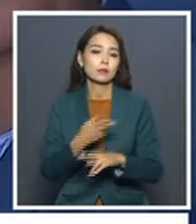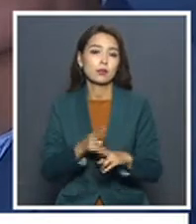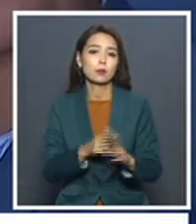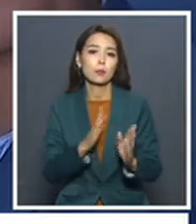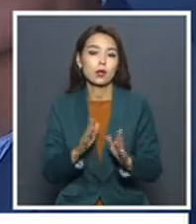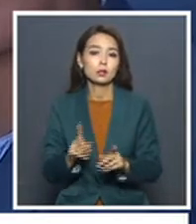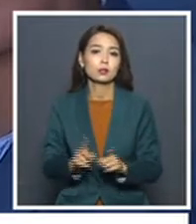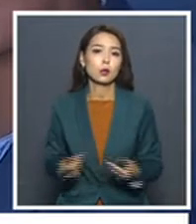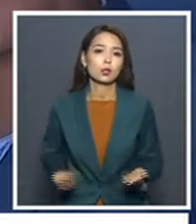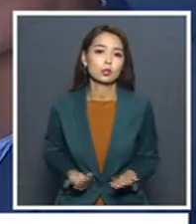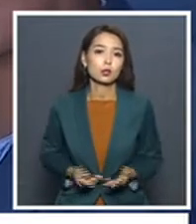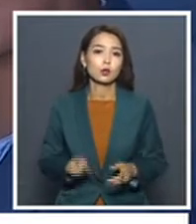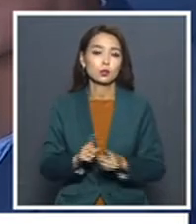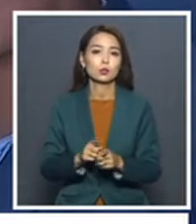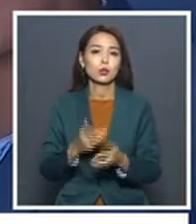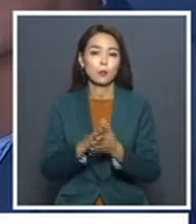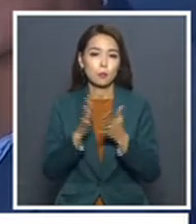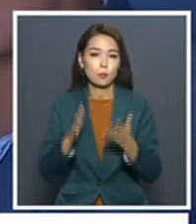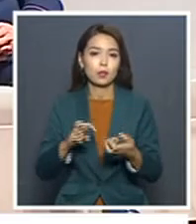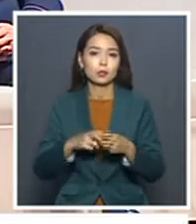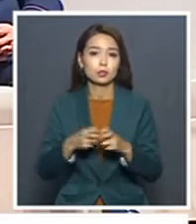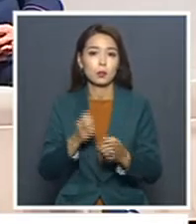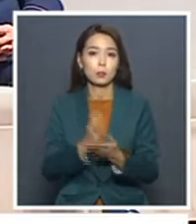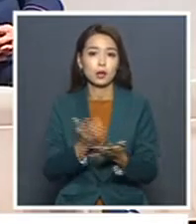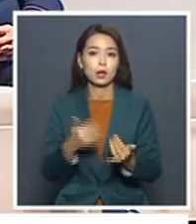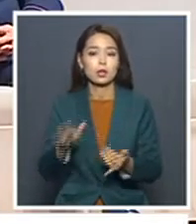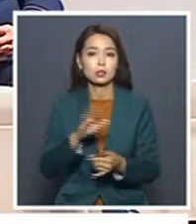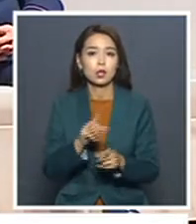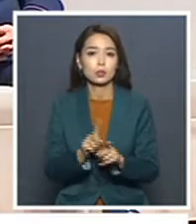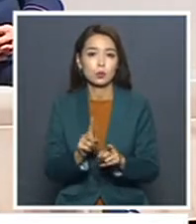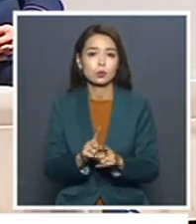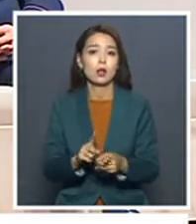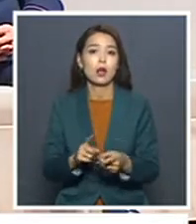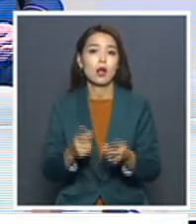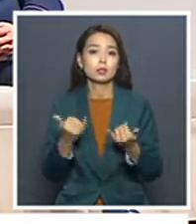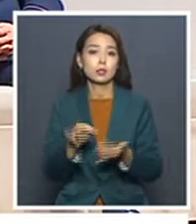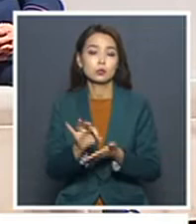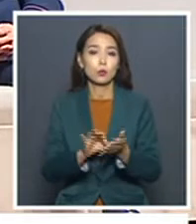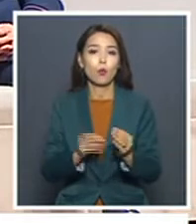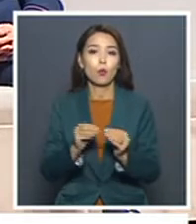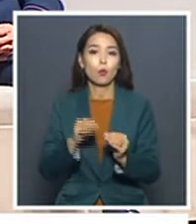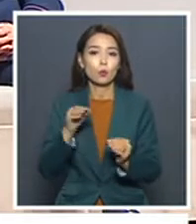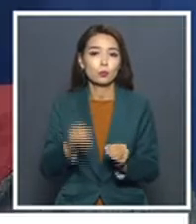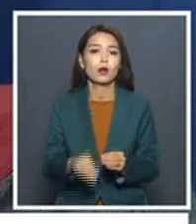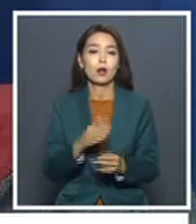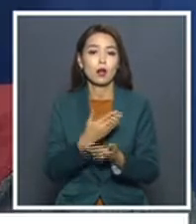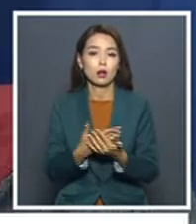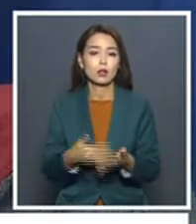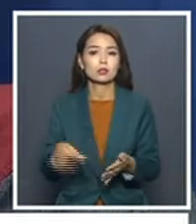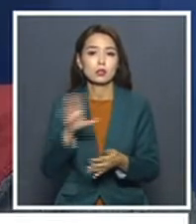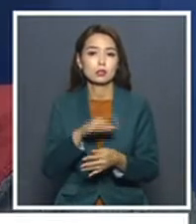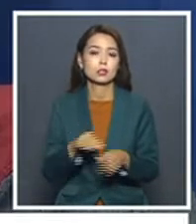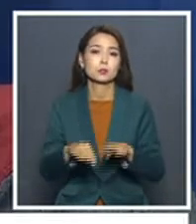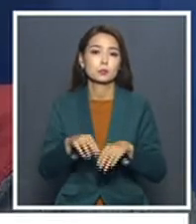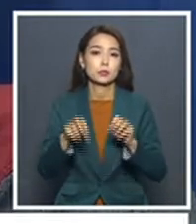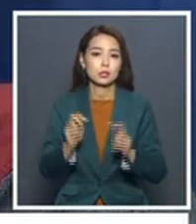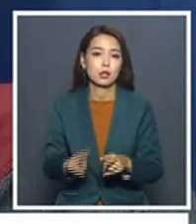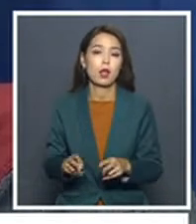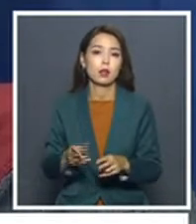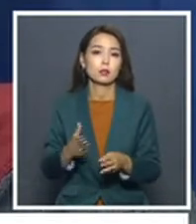мәселесі шешіліп жатқаны сөз болды. Мәліметтерге қарасақ, дәл қазір ішкі істер саласында 10 мыңға жуық маман тапшы.